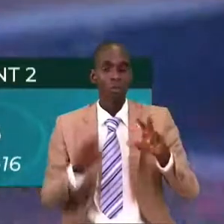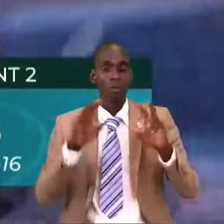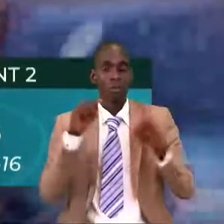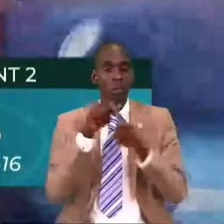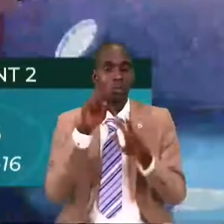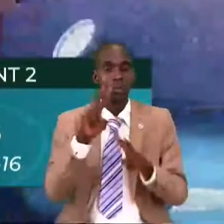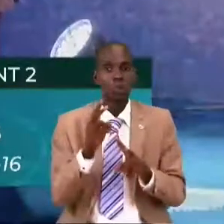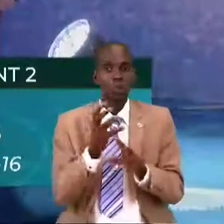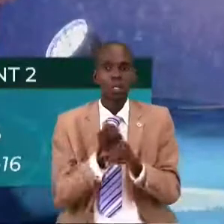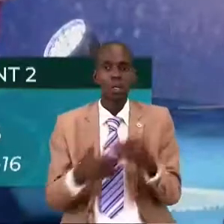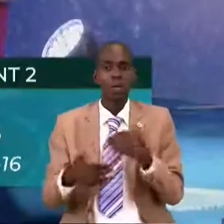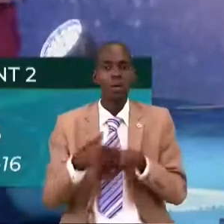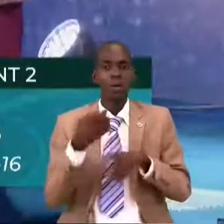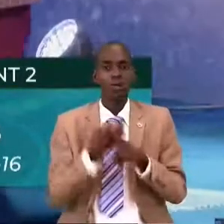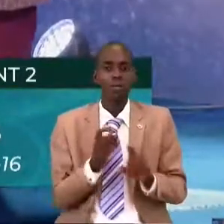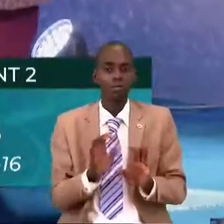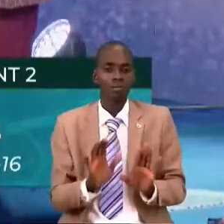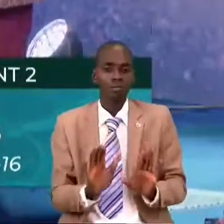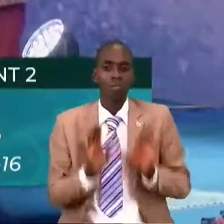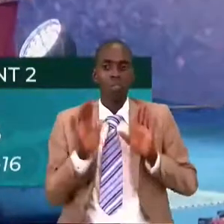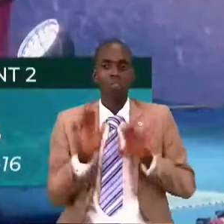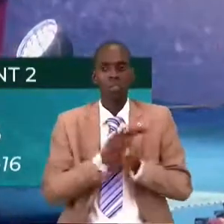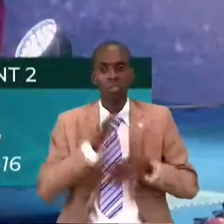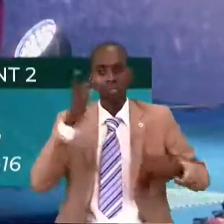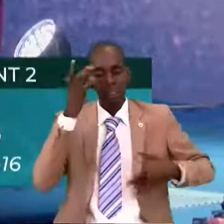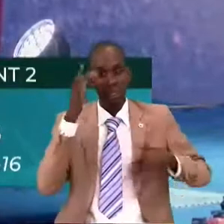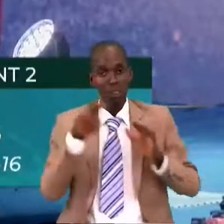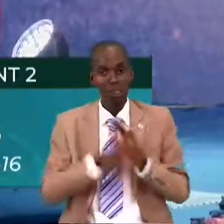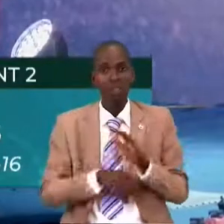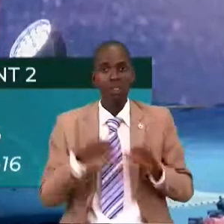Dieu. En Psaume 103, verset 1.